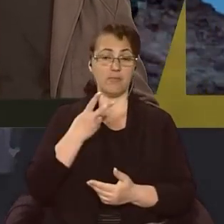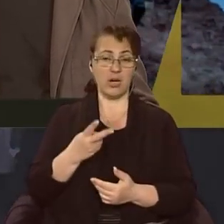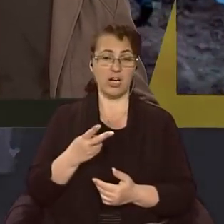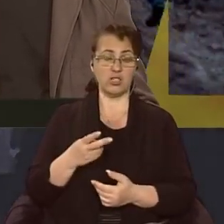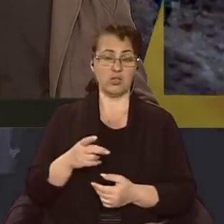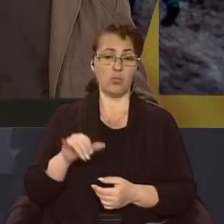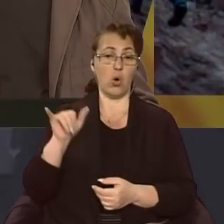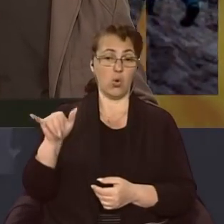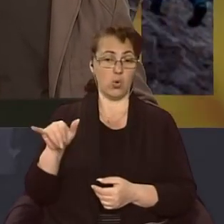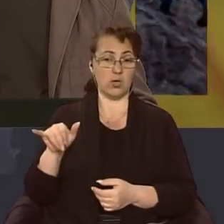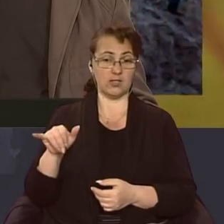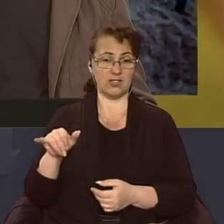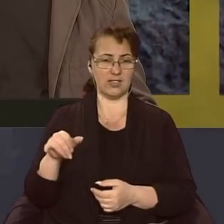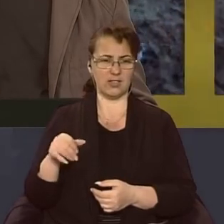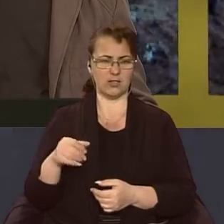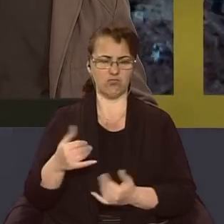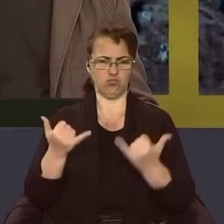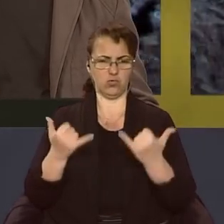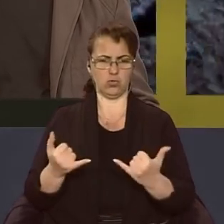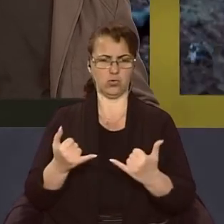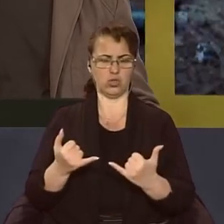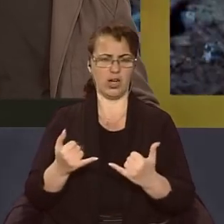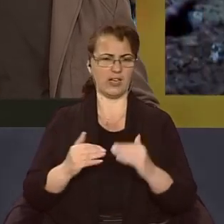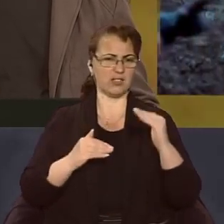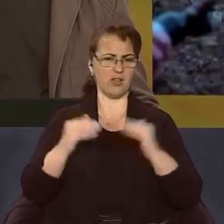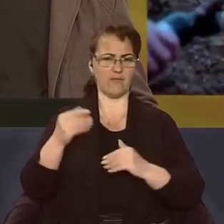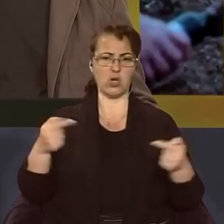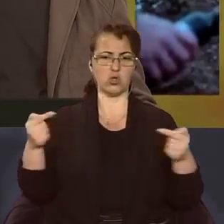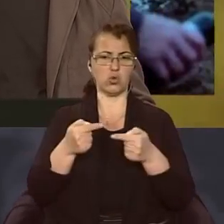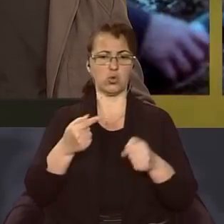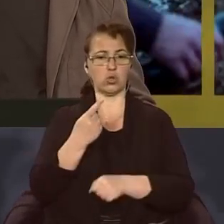сучасні високоточні ракети, які вони встигли наробити за